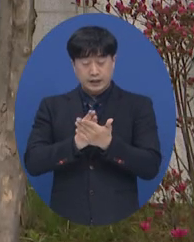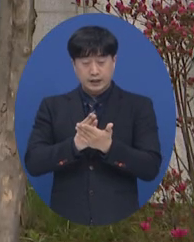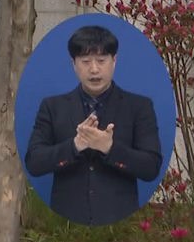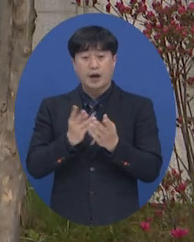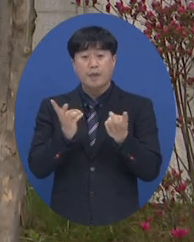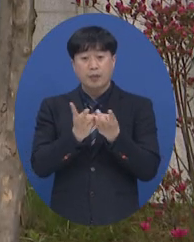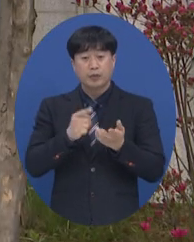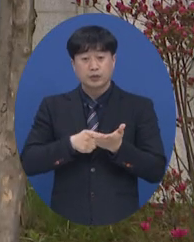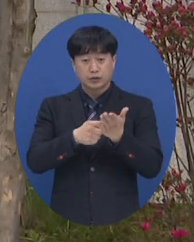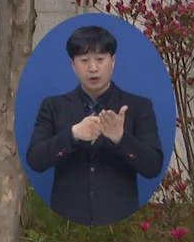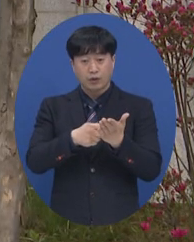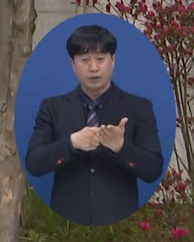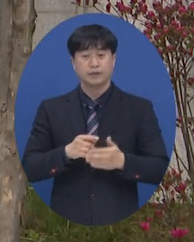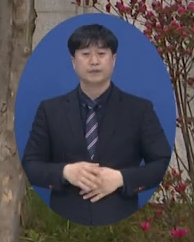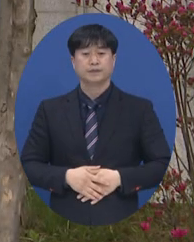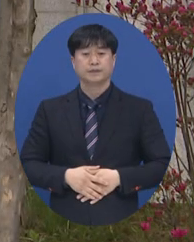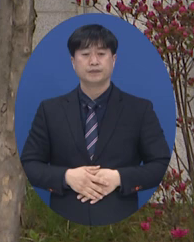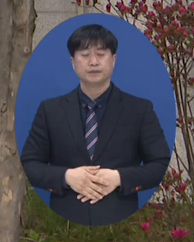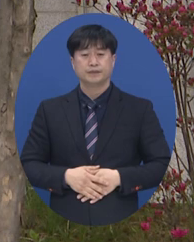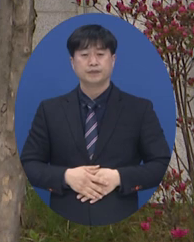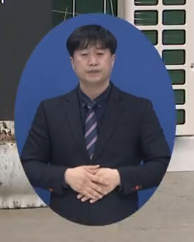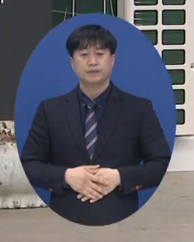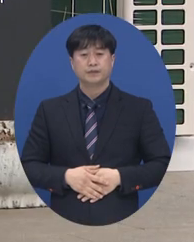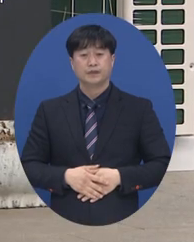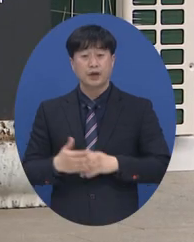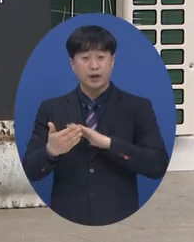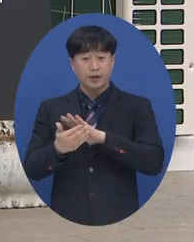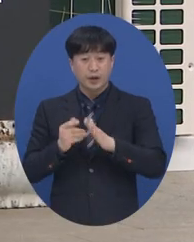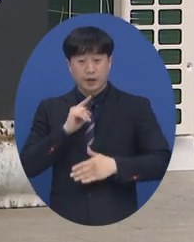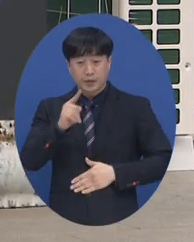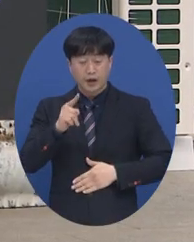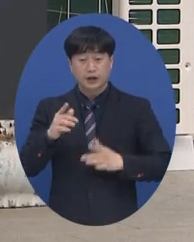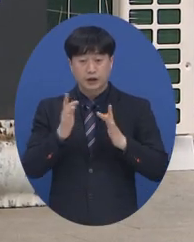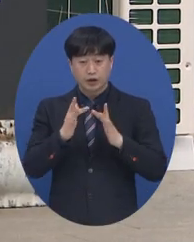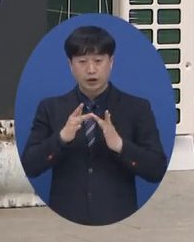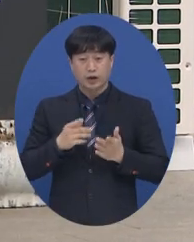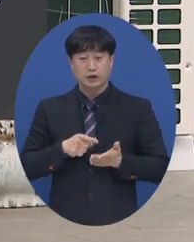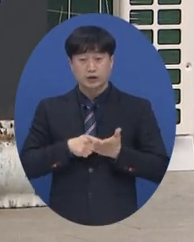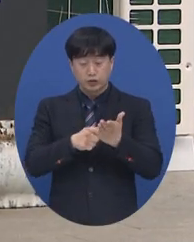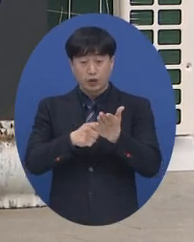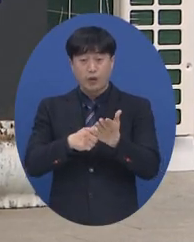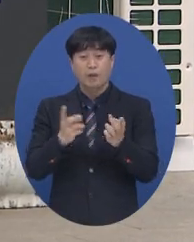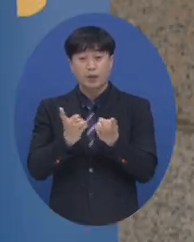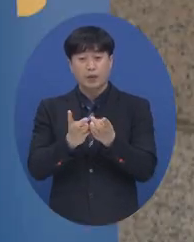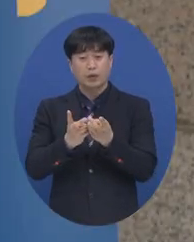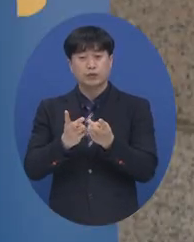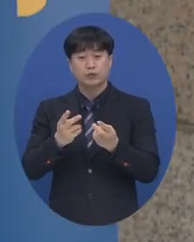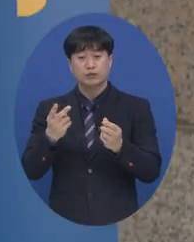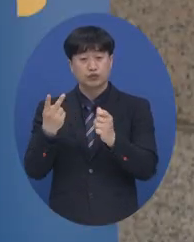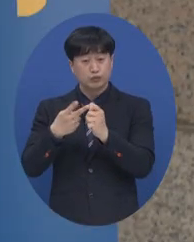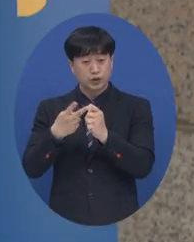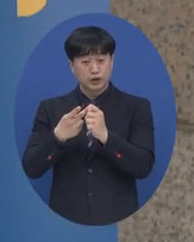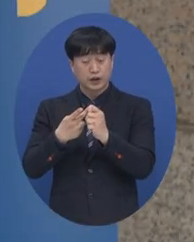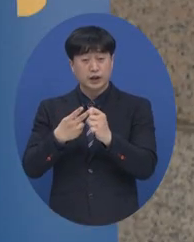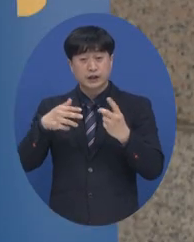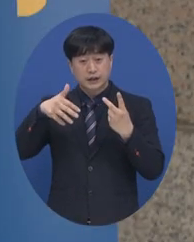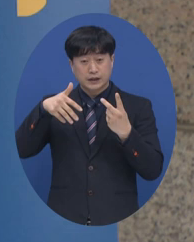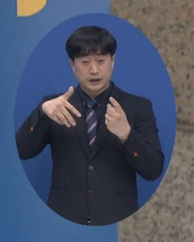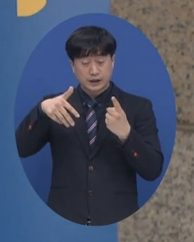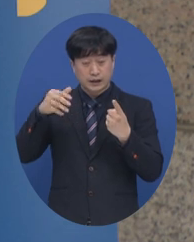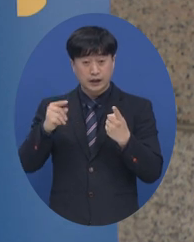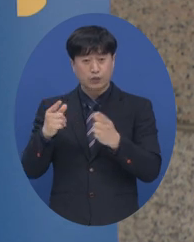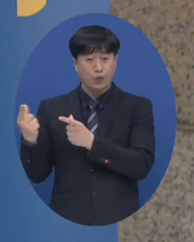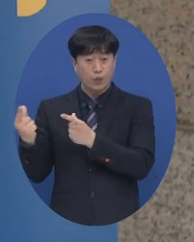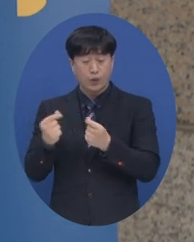신청할 수 있습니다 앞서 언급한 온라인 방식 그리고 1차 때와 마찬가지로 신분증을